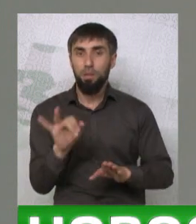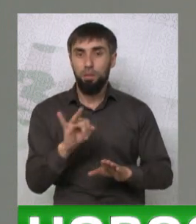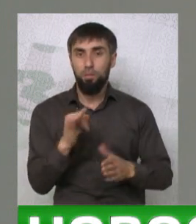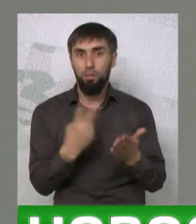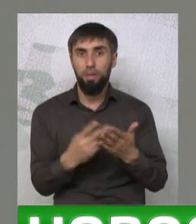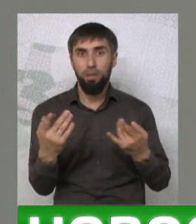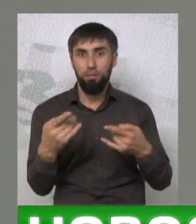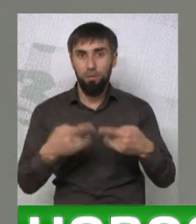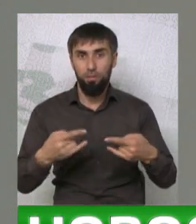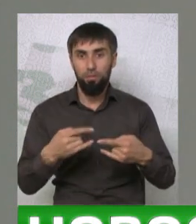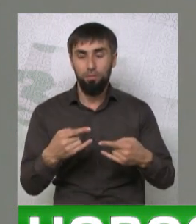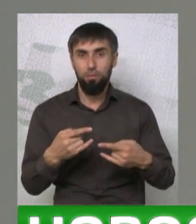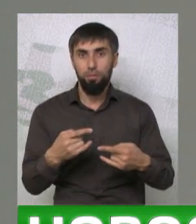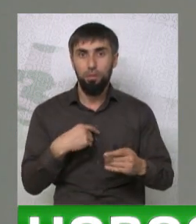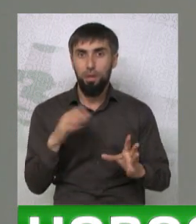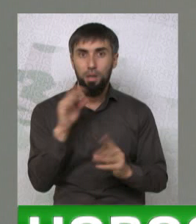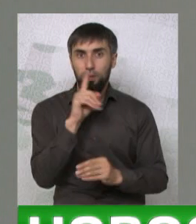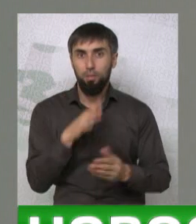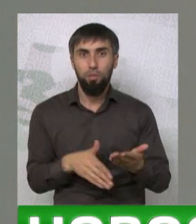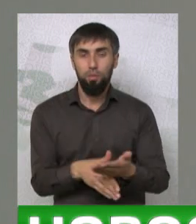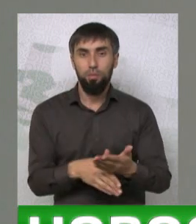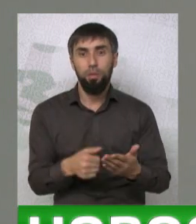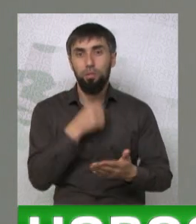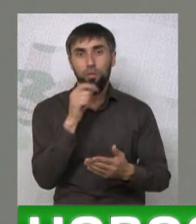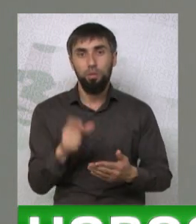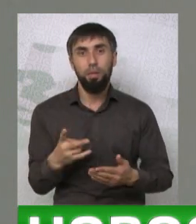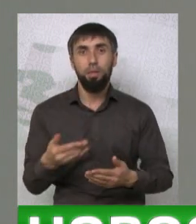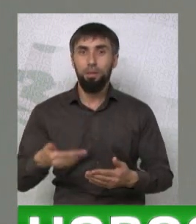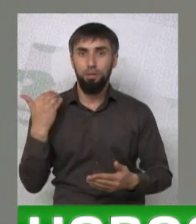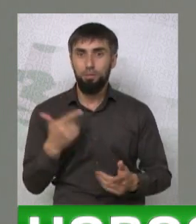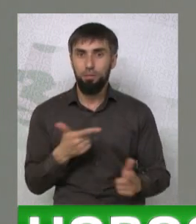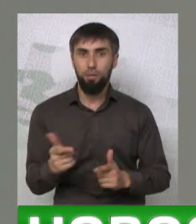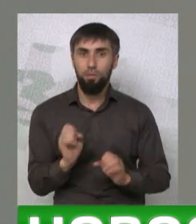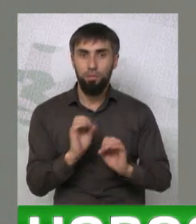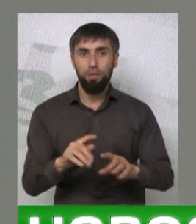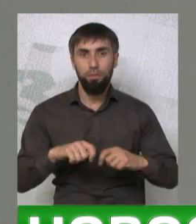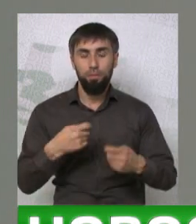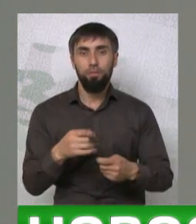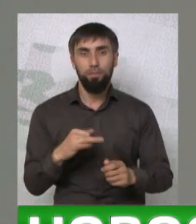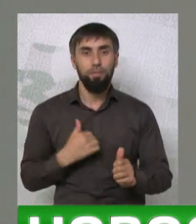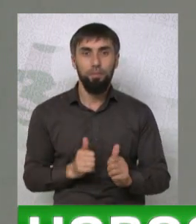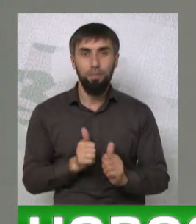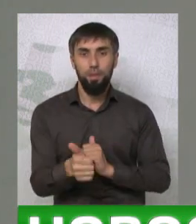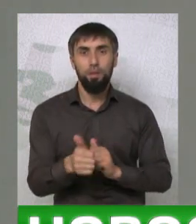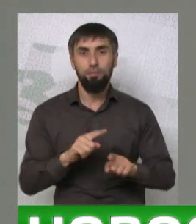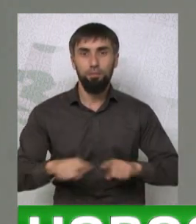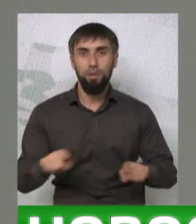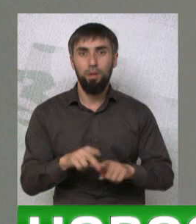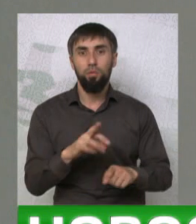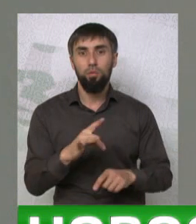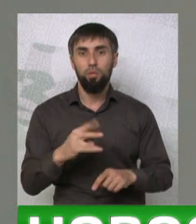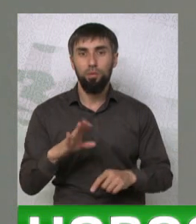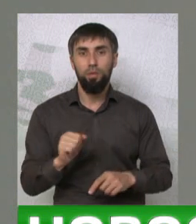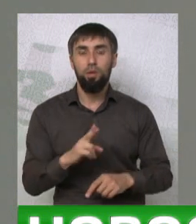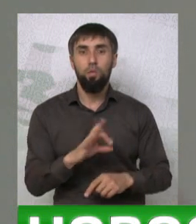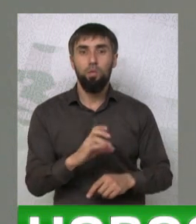телевизору, мы, скорее всего, не успеем помочь этому ребенку либо взрослому человеку. Поэтому мы опережаем события, пропагандируем донорство костного